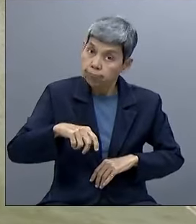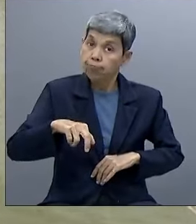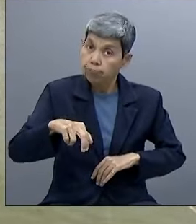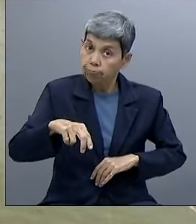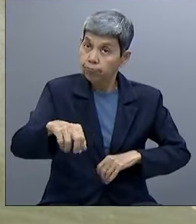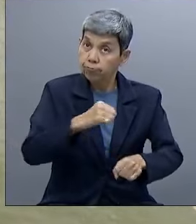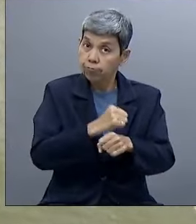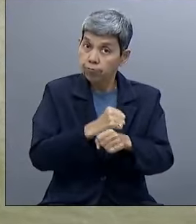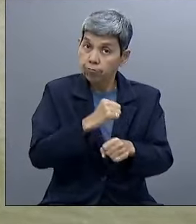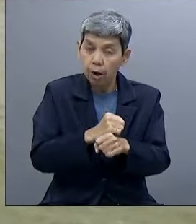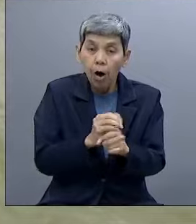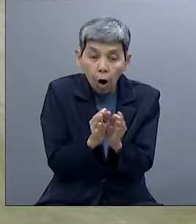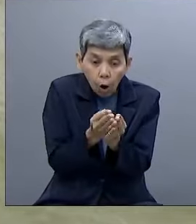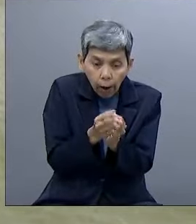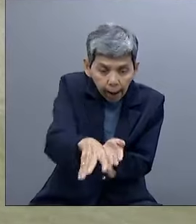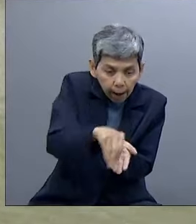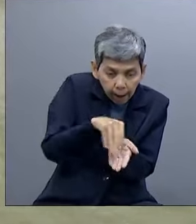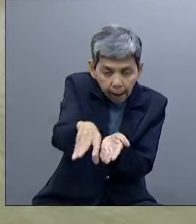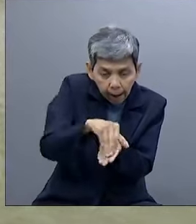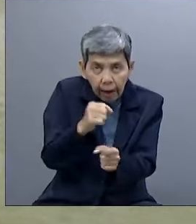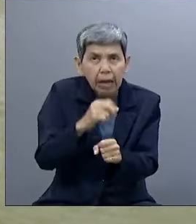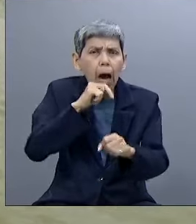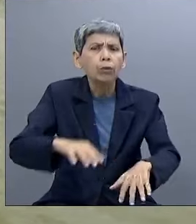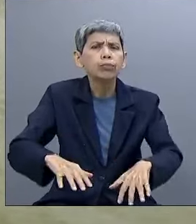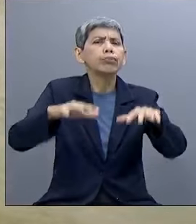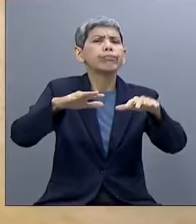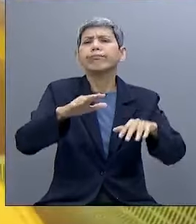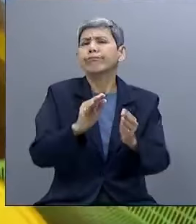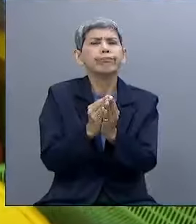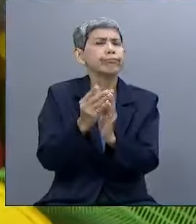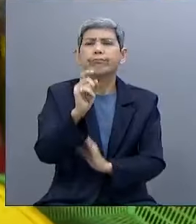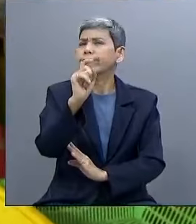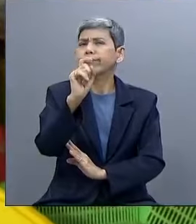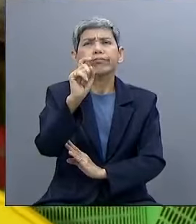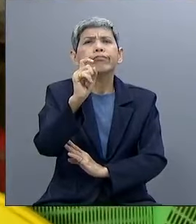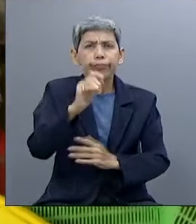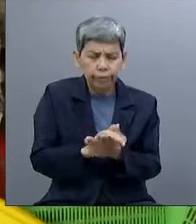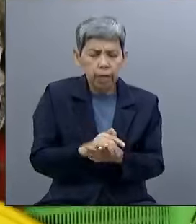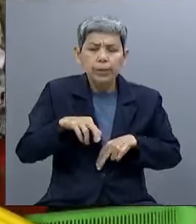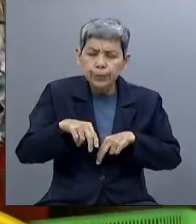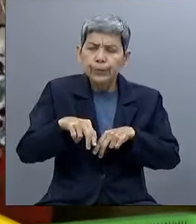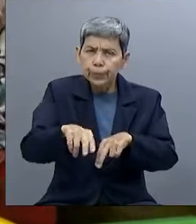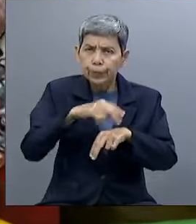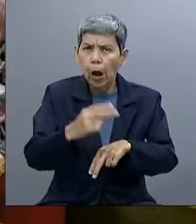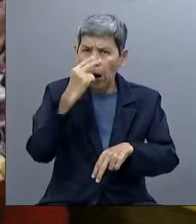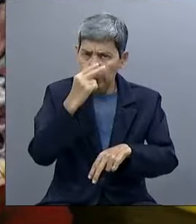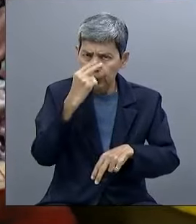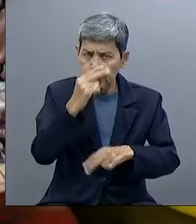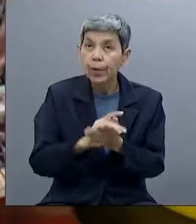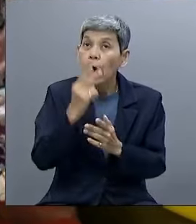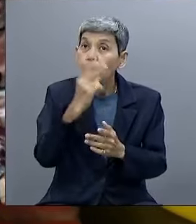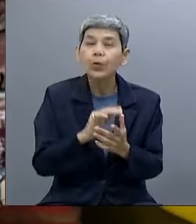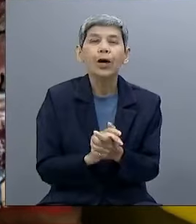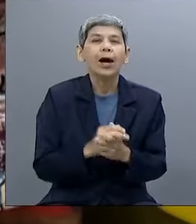กรรมงมหอยอีนี้กันได้แต่วันนี้น้ำขึ้นหมดสิทธิ์เลยค่ะWalking Tour กันต่อนะคะขึ้นบกกันบ้างไปดูธุ